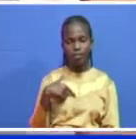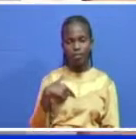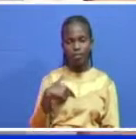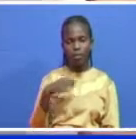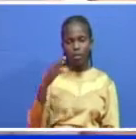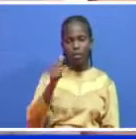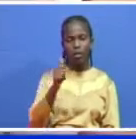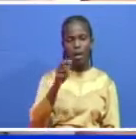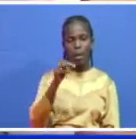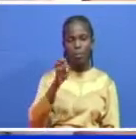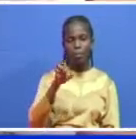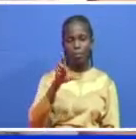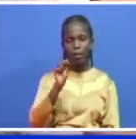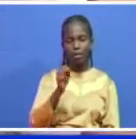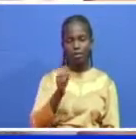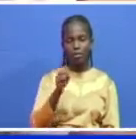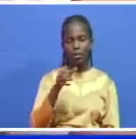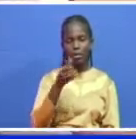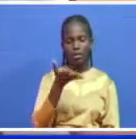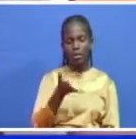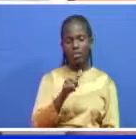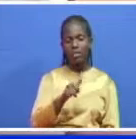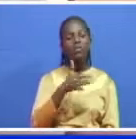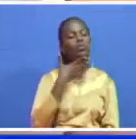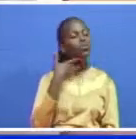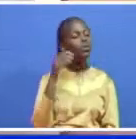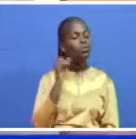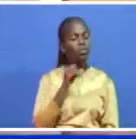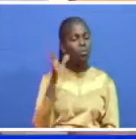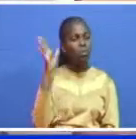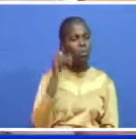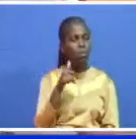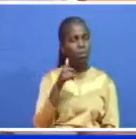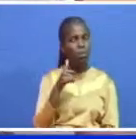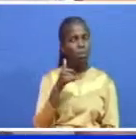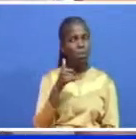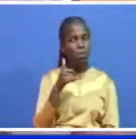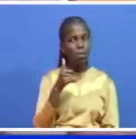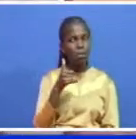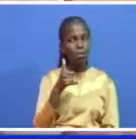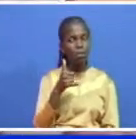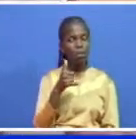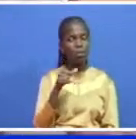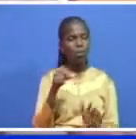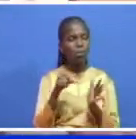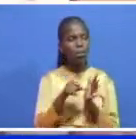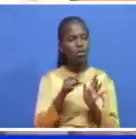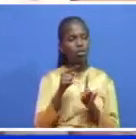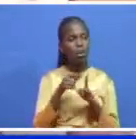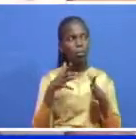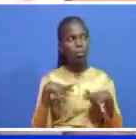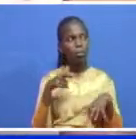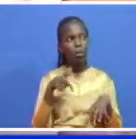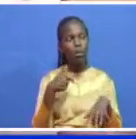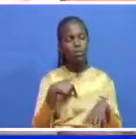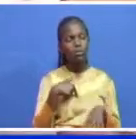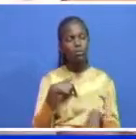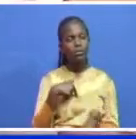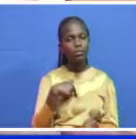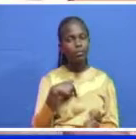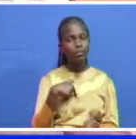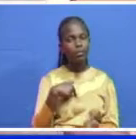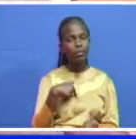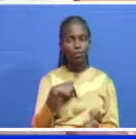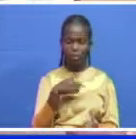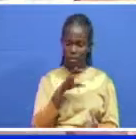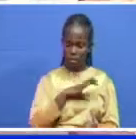ngamele ino si kuno kitu imine ya kikuba anumaitu. Mwaya unwene nga niweyo, ni county commission.